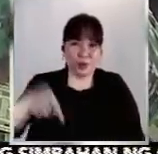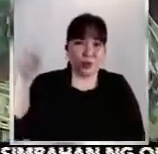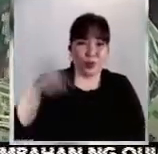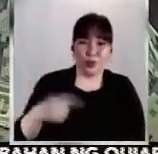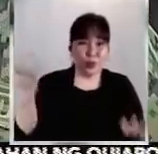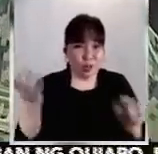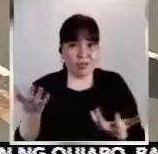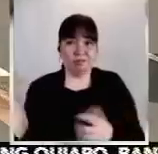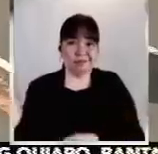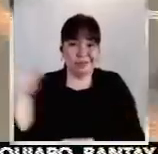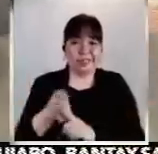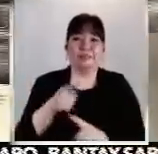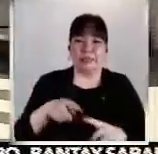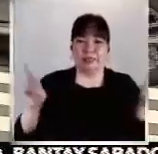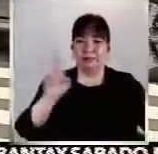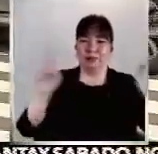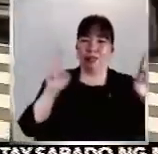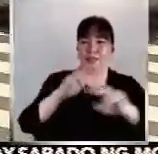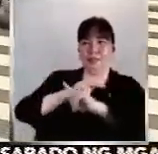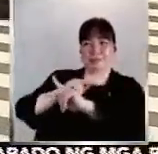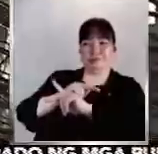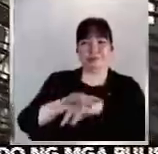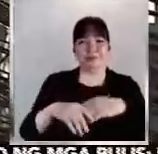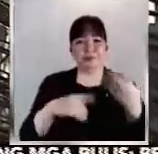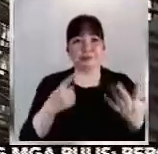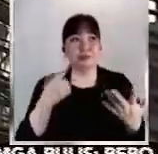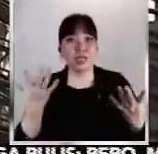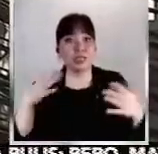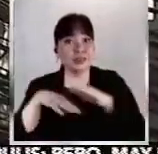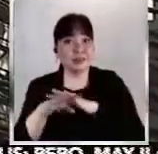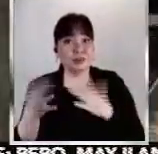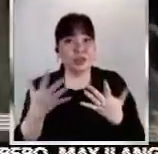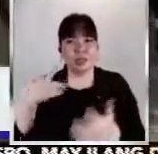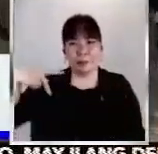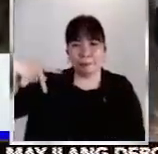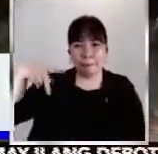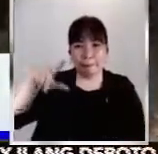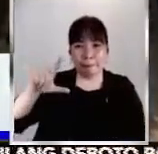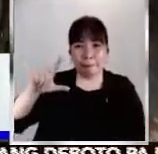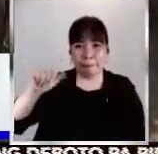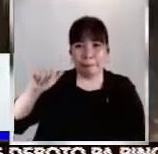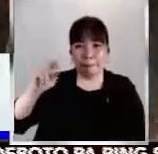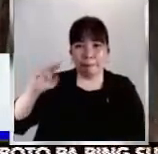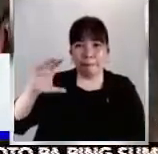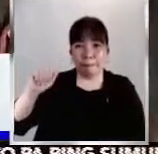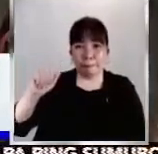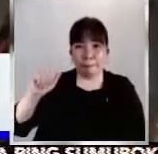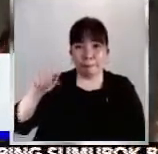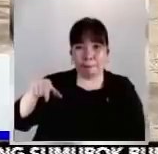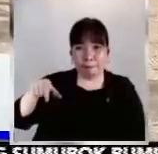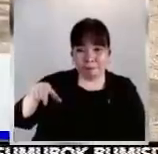is what we are anticipating. Ang entry point lamang ng mga tao ay sa Palangka Street sa ilalim ng MacArthur Bridge, pero tanging mga